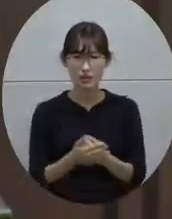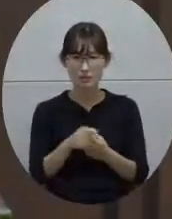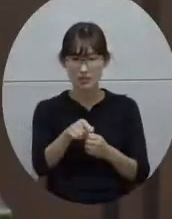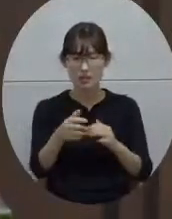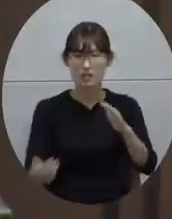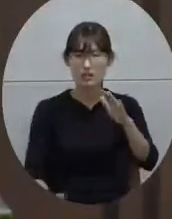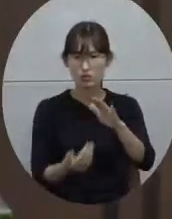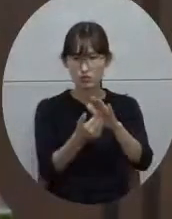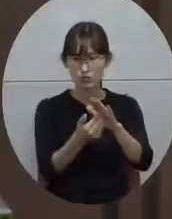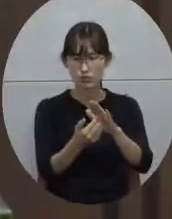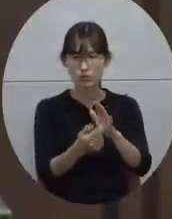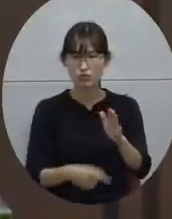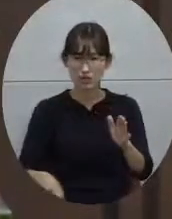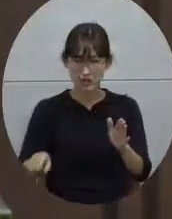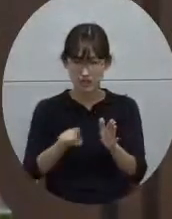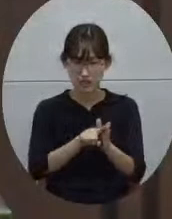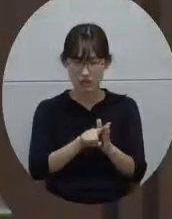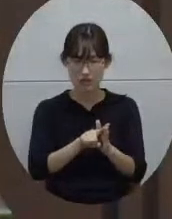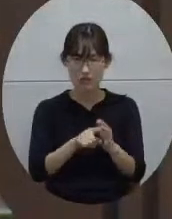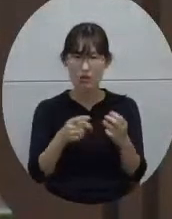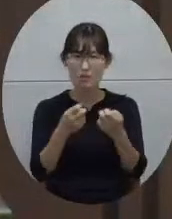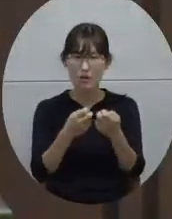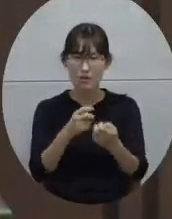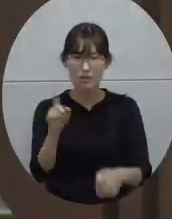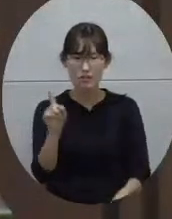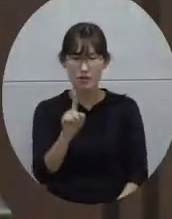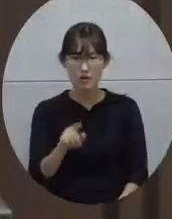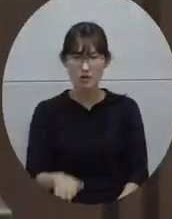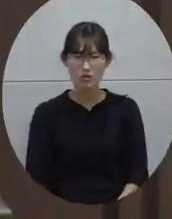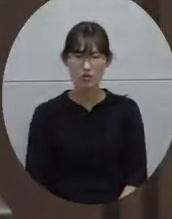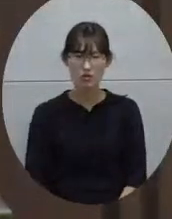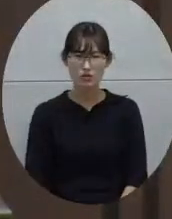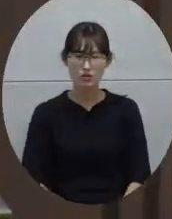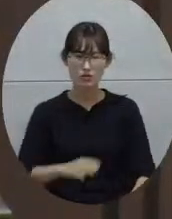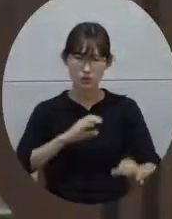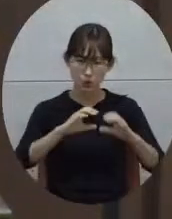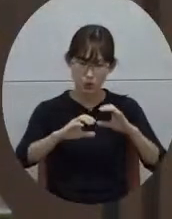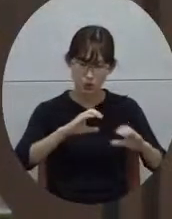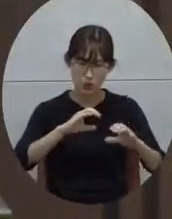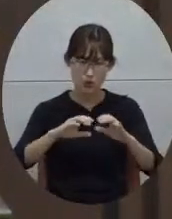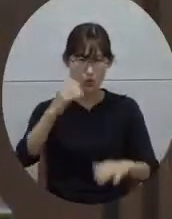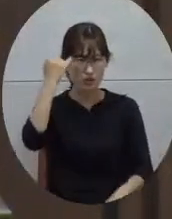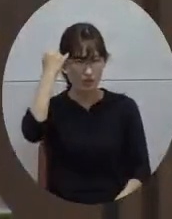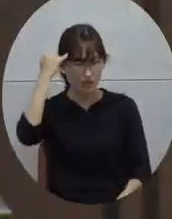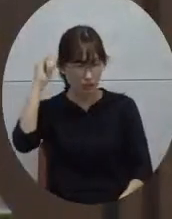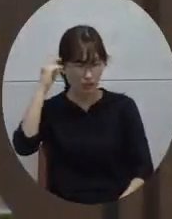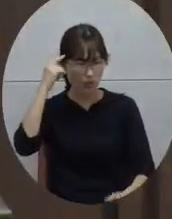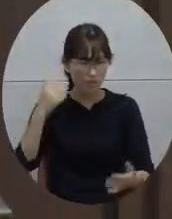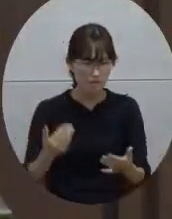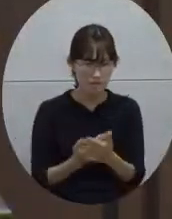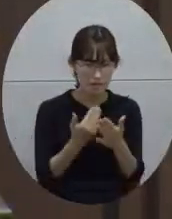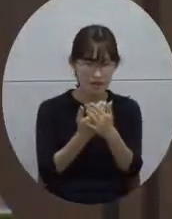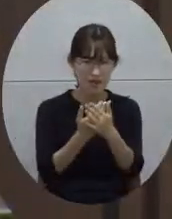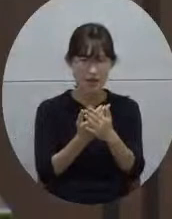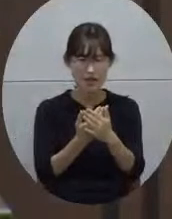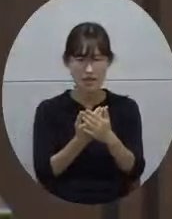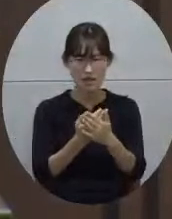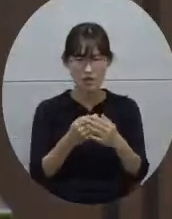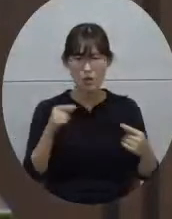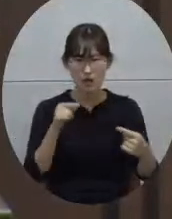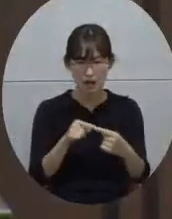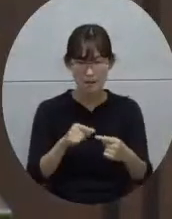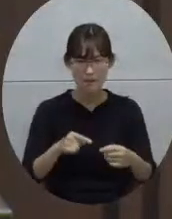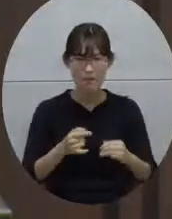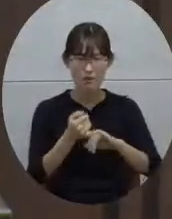위해서는 앞서 말씀드린 소통과 공감, 창조와 혁신의 시정 철학이 꼭